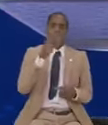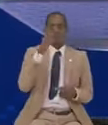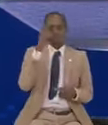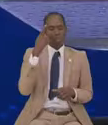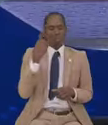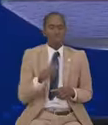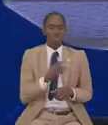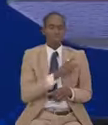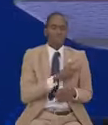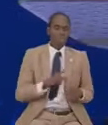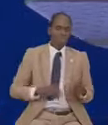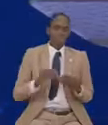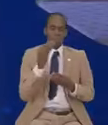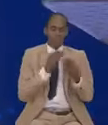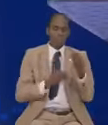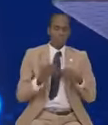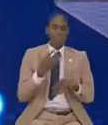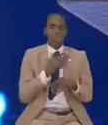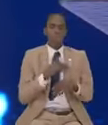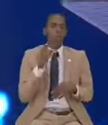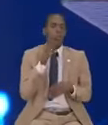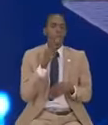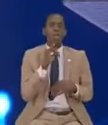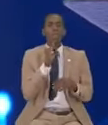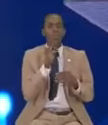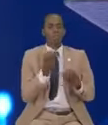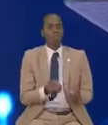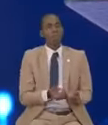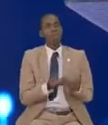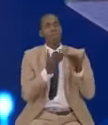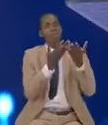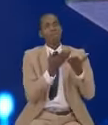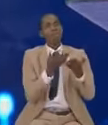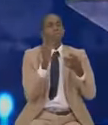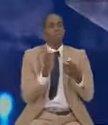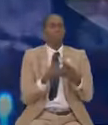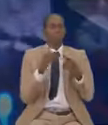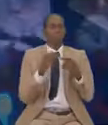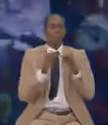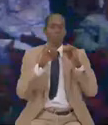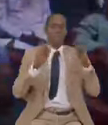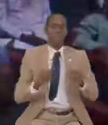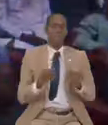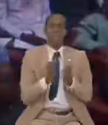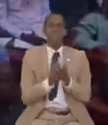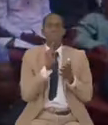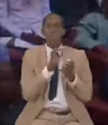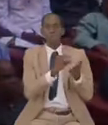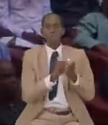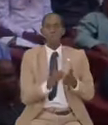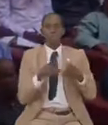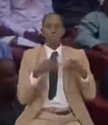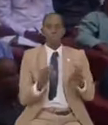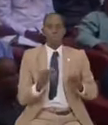les mêmes droits la viande du roi et le vin tout a été tué